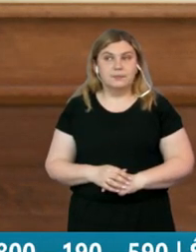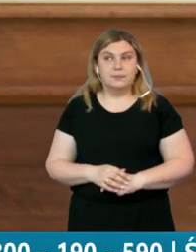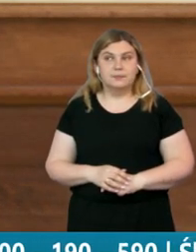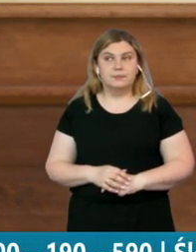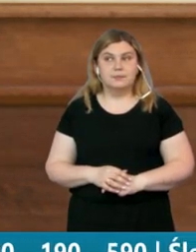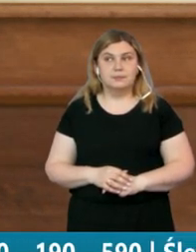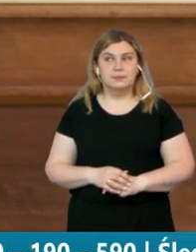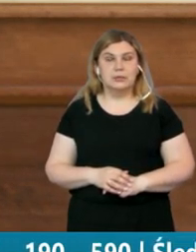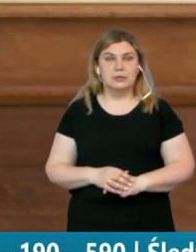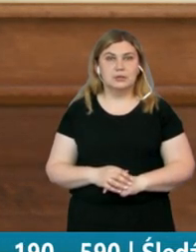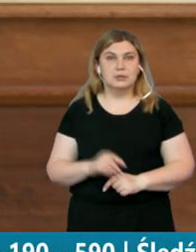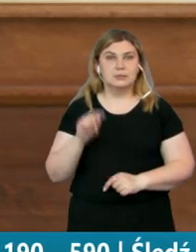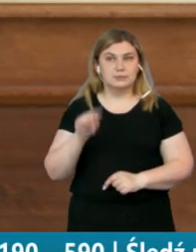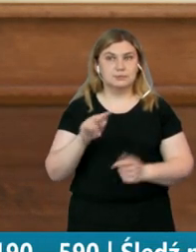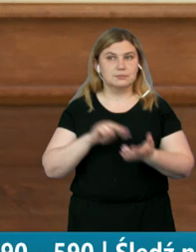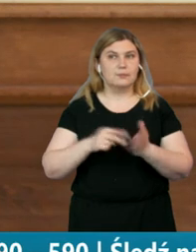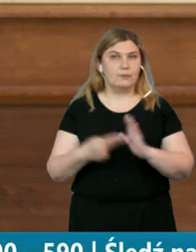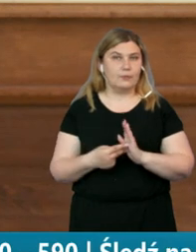I taki jest plan